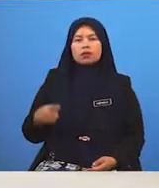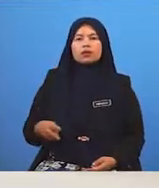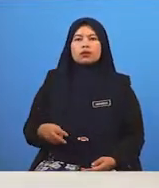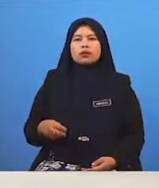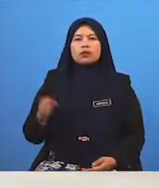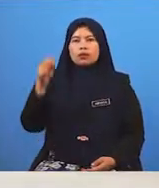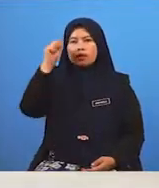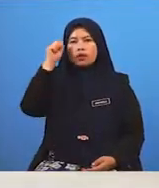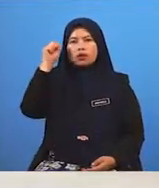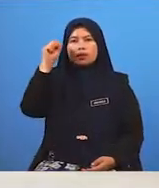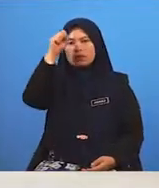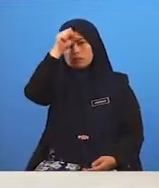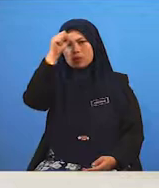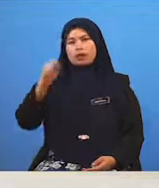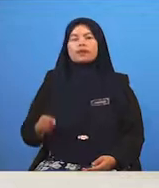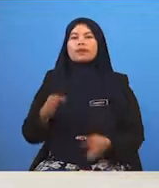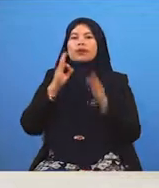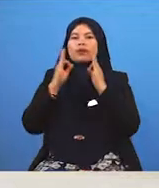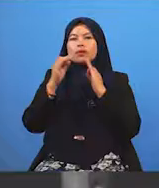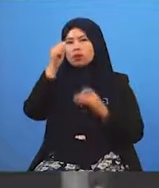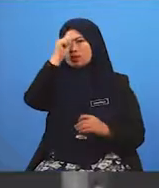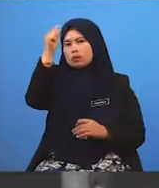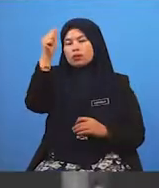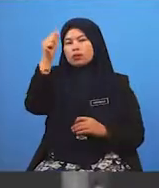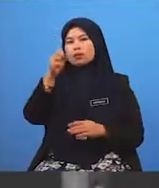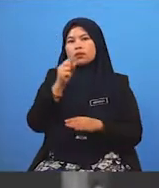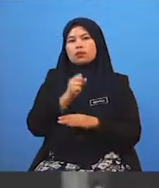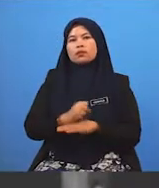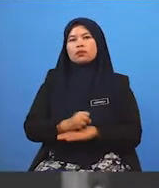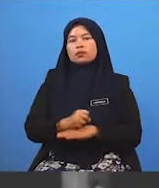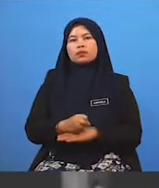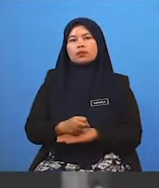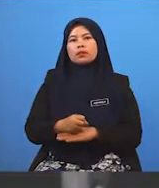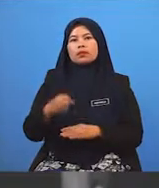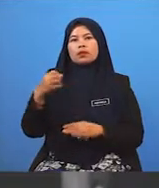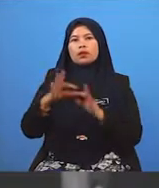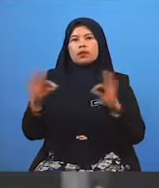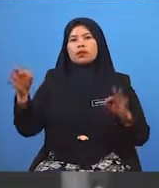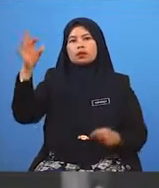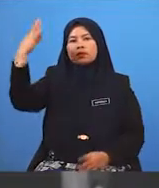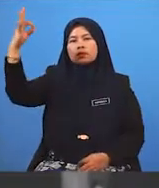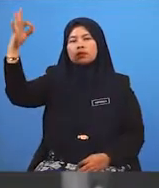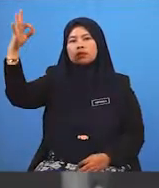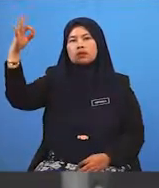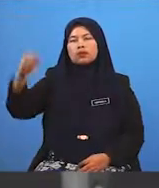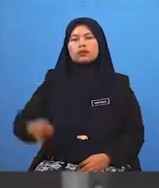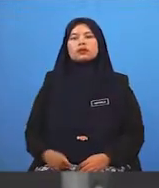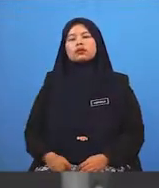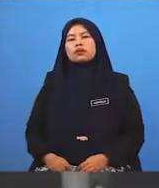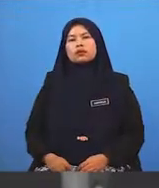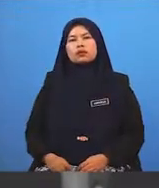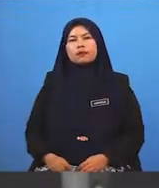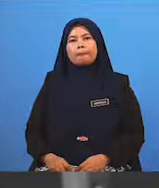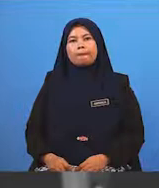Karim. Firman Allah Subhanahu wa taala dalam surah An-Nisa ayat yang ke-19, wa'ashiruhunna